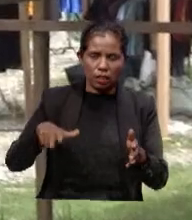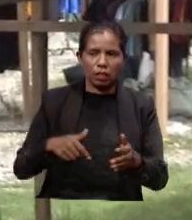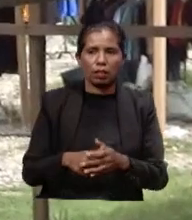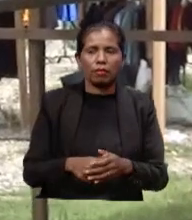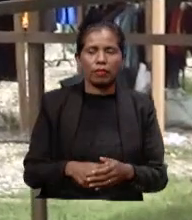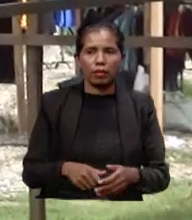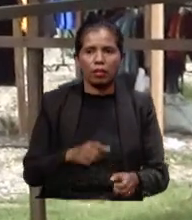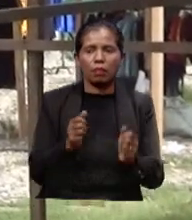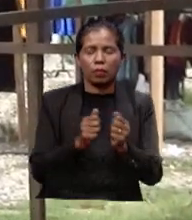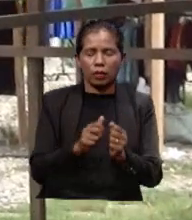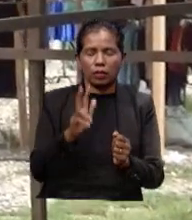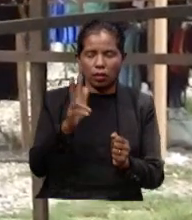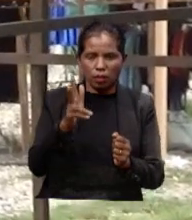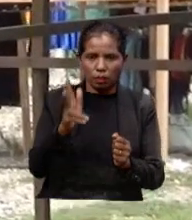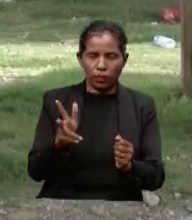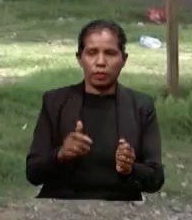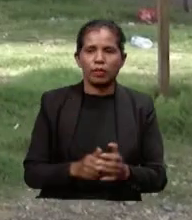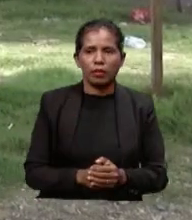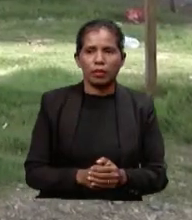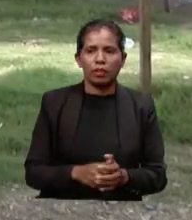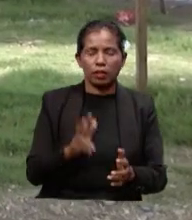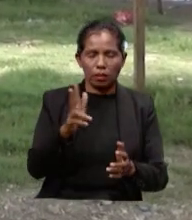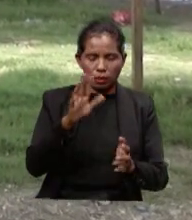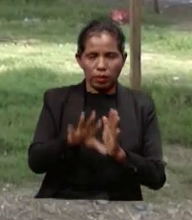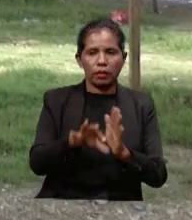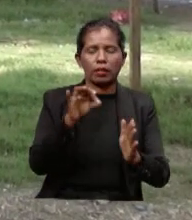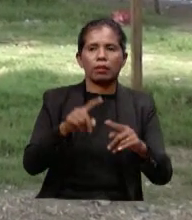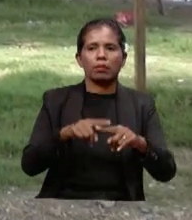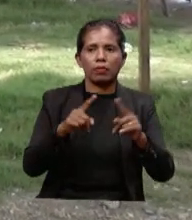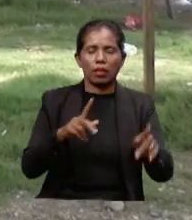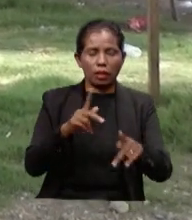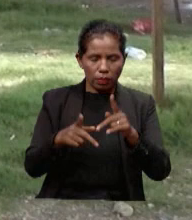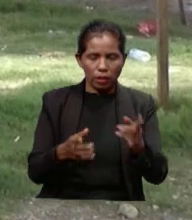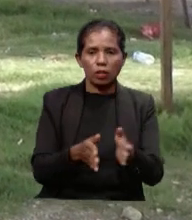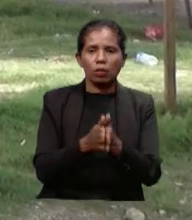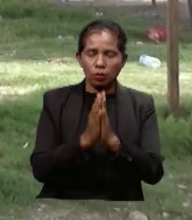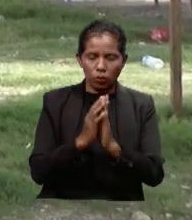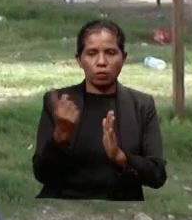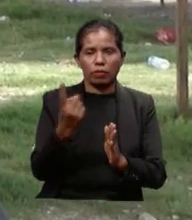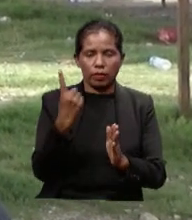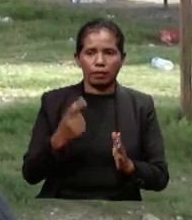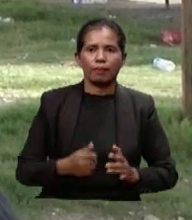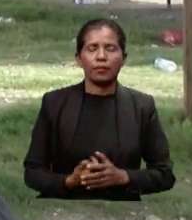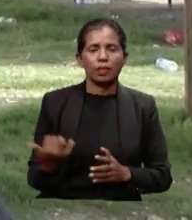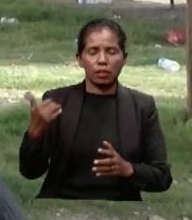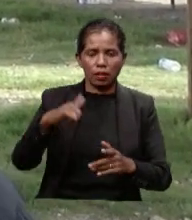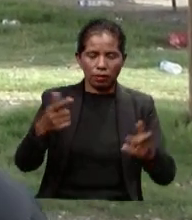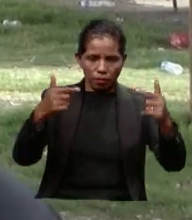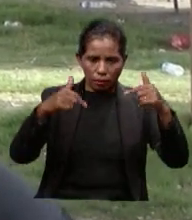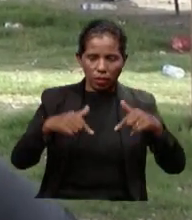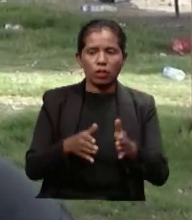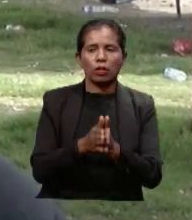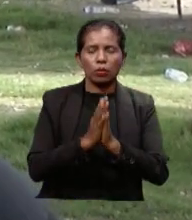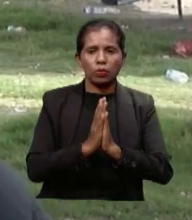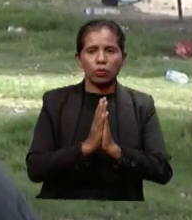kuase 30 hasne hetang 30 hasne hetang bal balu saya main afatin bal balu saya prensa afatin sira ohi mas balu saya mengusu para